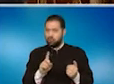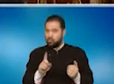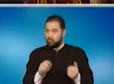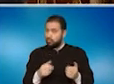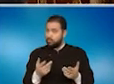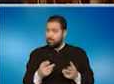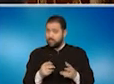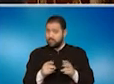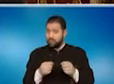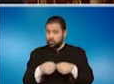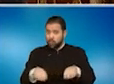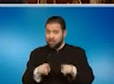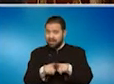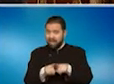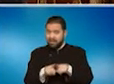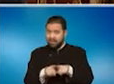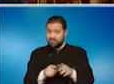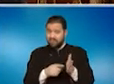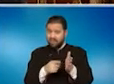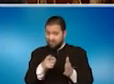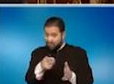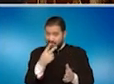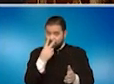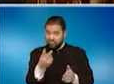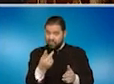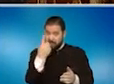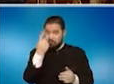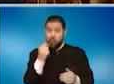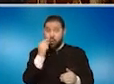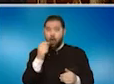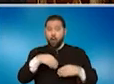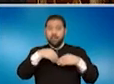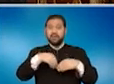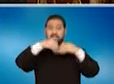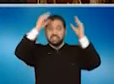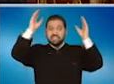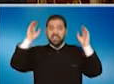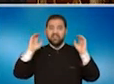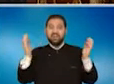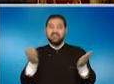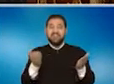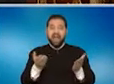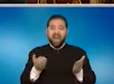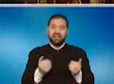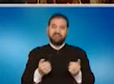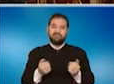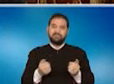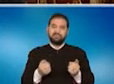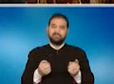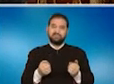rău. Și avem un sfânt părinte, un eveniment de om care, pentru că